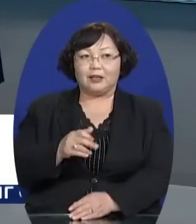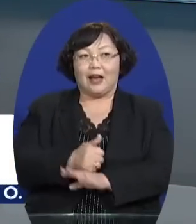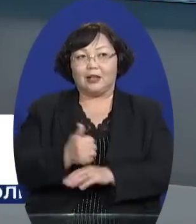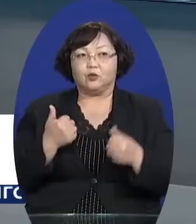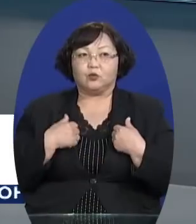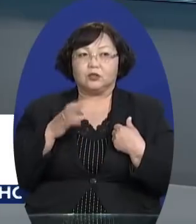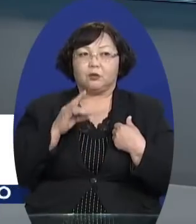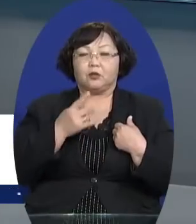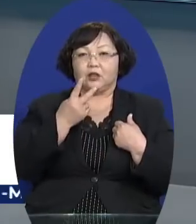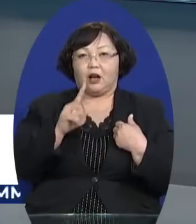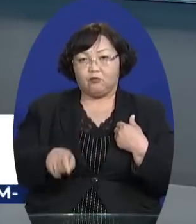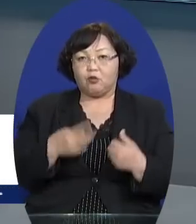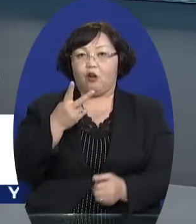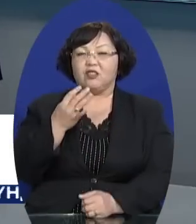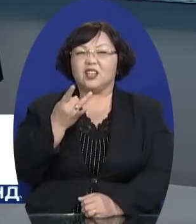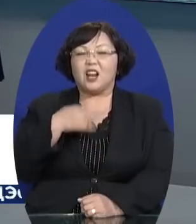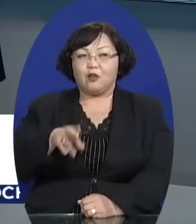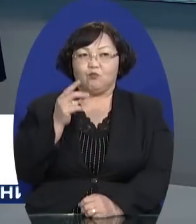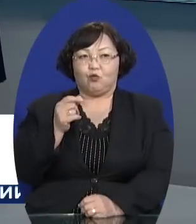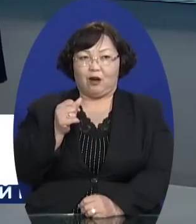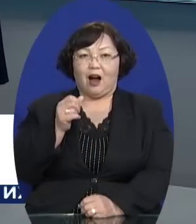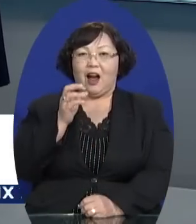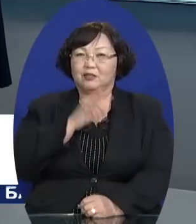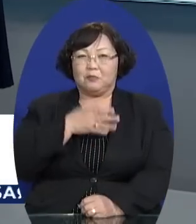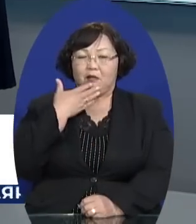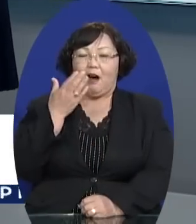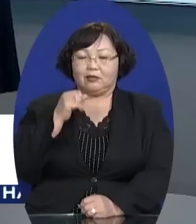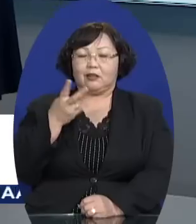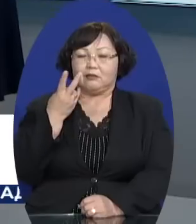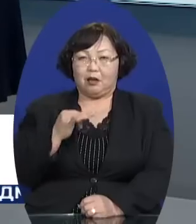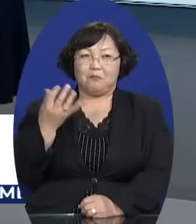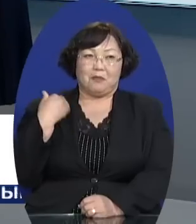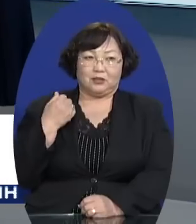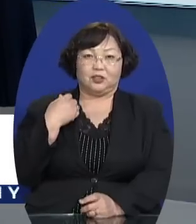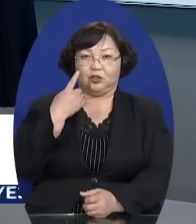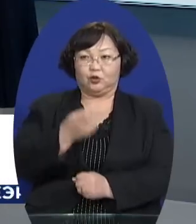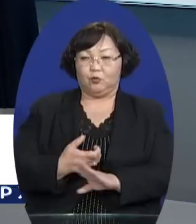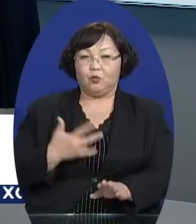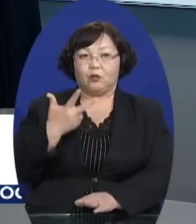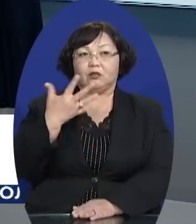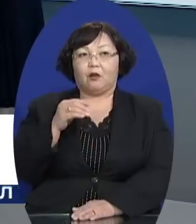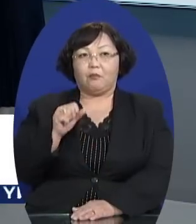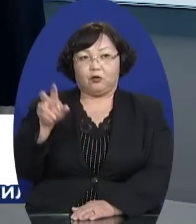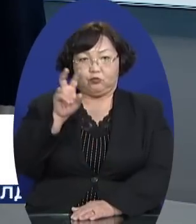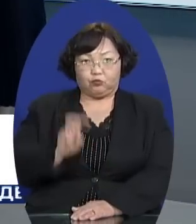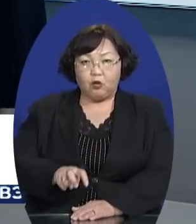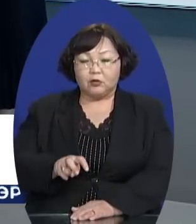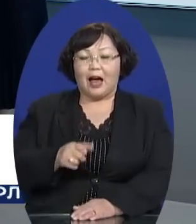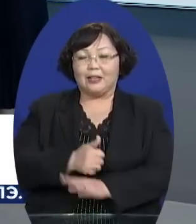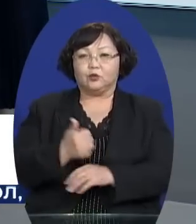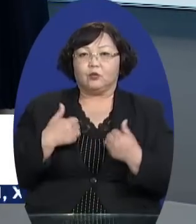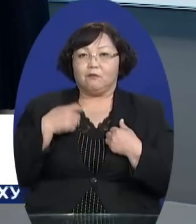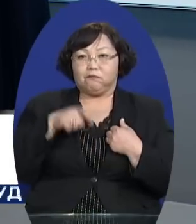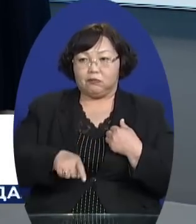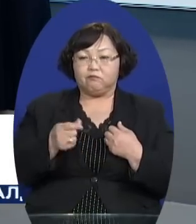80 төгрөгийн алдагдaltaй ажиллаж байсан бол өнгөрсөн онд 350 гаруй сая Америк долларыг аялалжуулчлалын салбарт одоо төвлөрүүлсэн байна. Инснэрэ